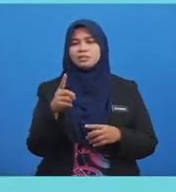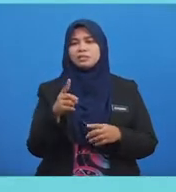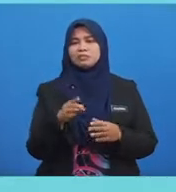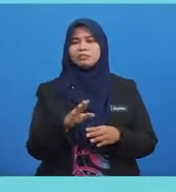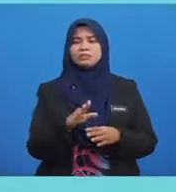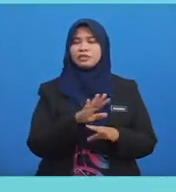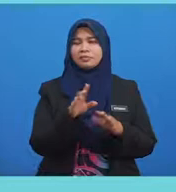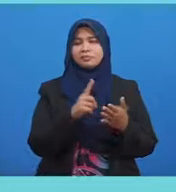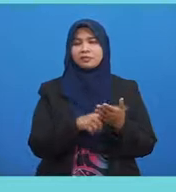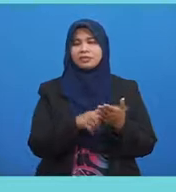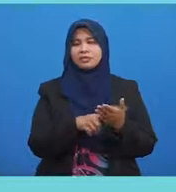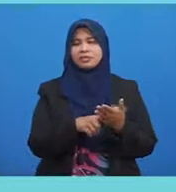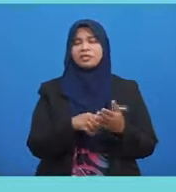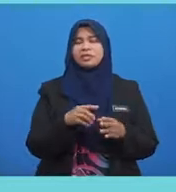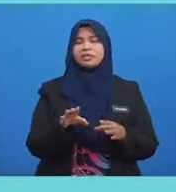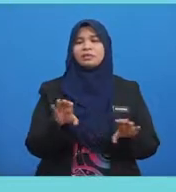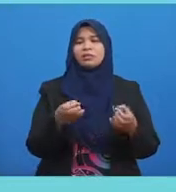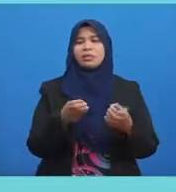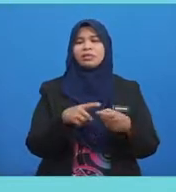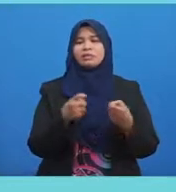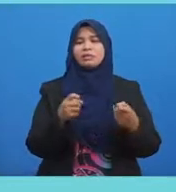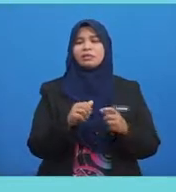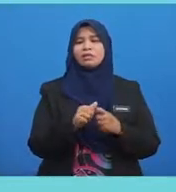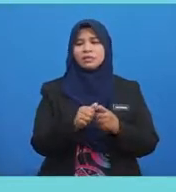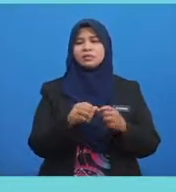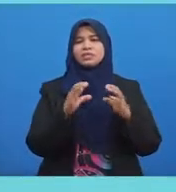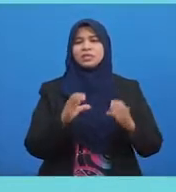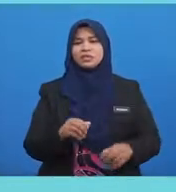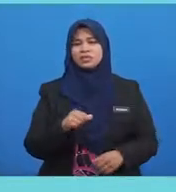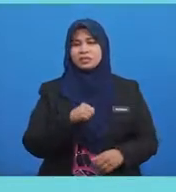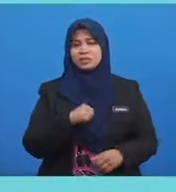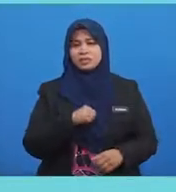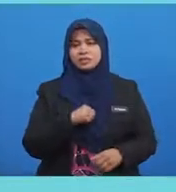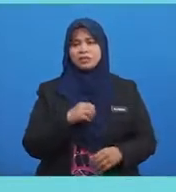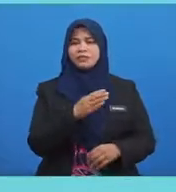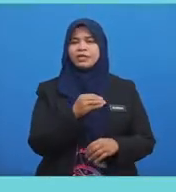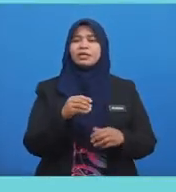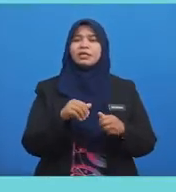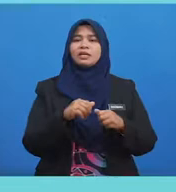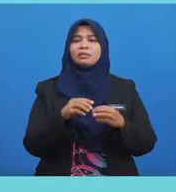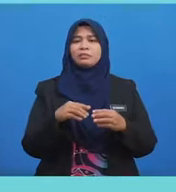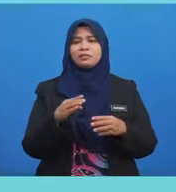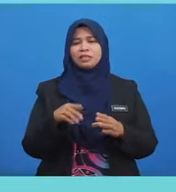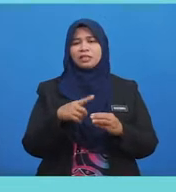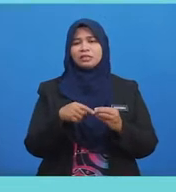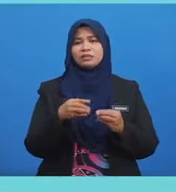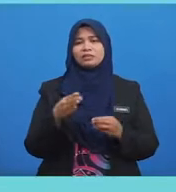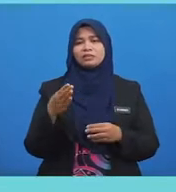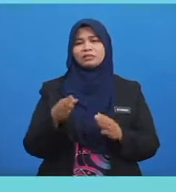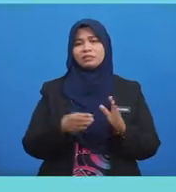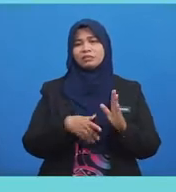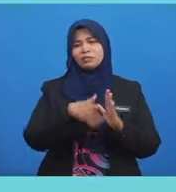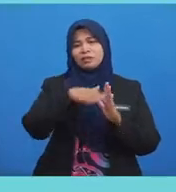mengetepikan Bertram Brooke dan melaksanakan keputusan mengikut kehendak sendiri. Dan apabila